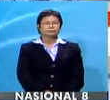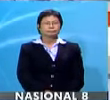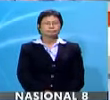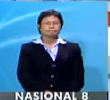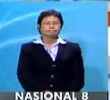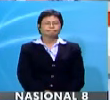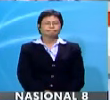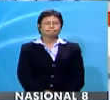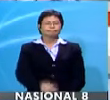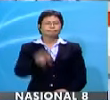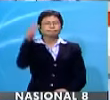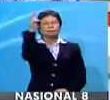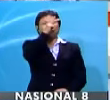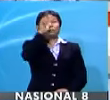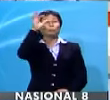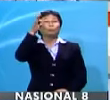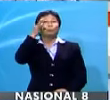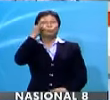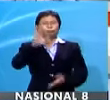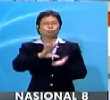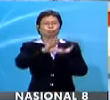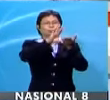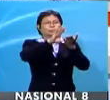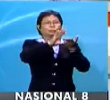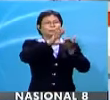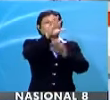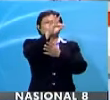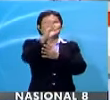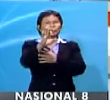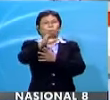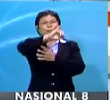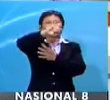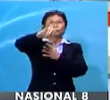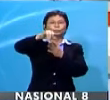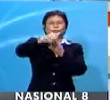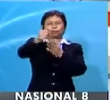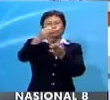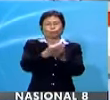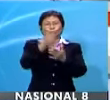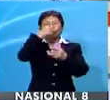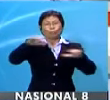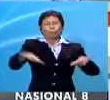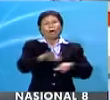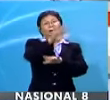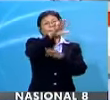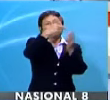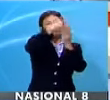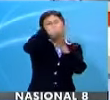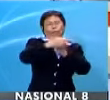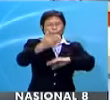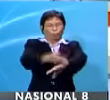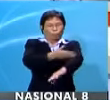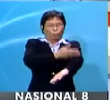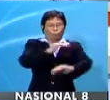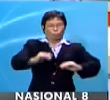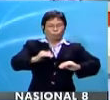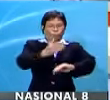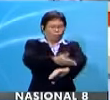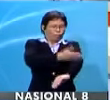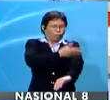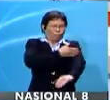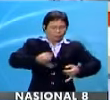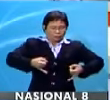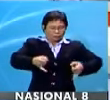nahas kerajaan persekutuan memperuntukkan 900 juta untuk melaksana lima projek menaik taraf Jalan Raya di